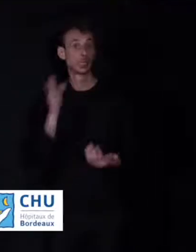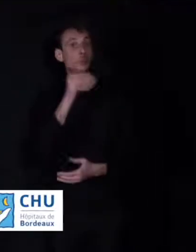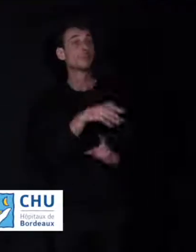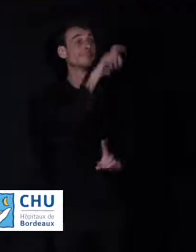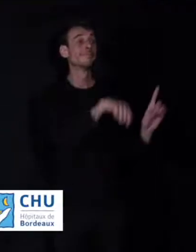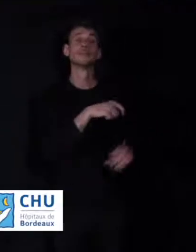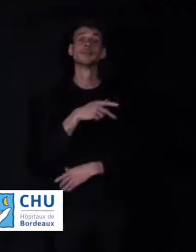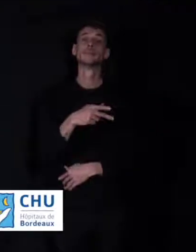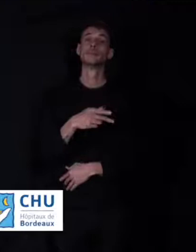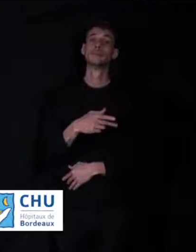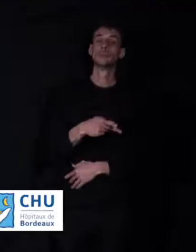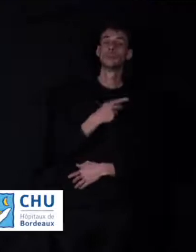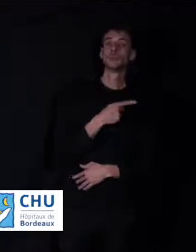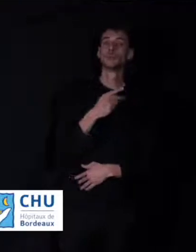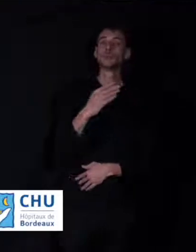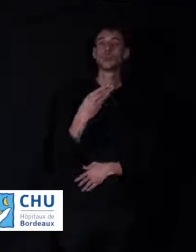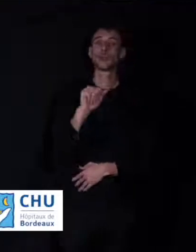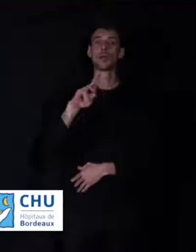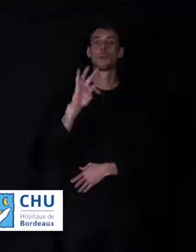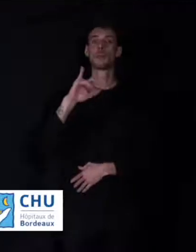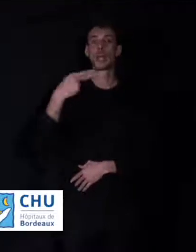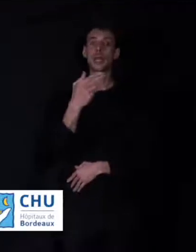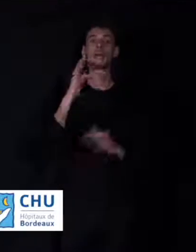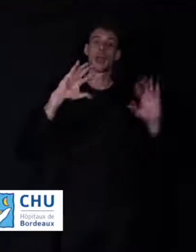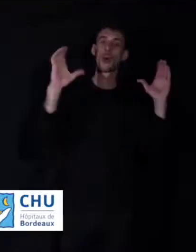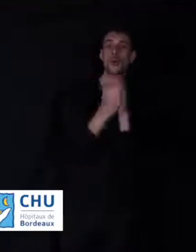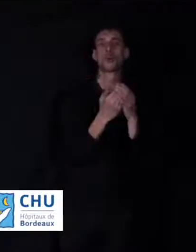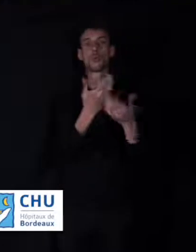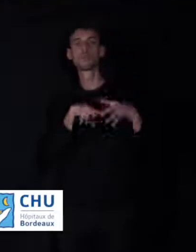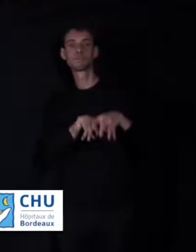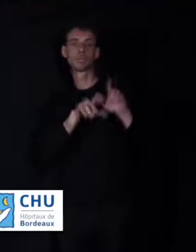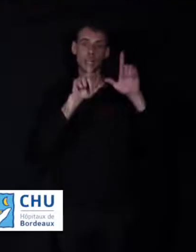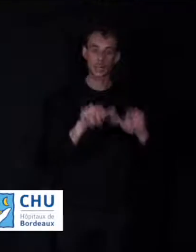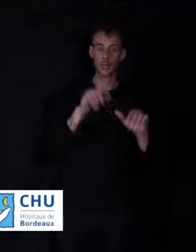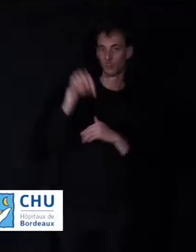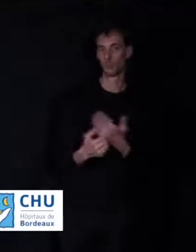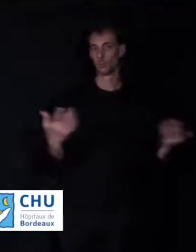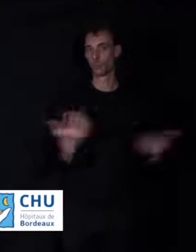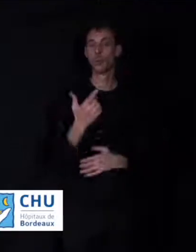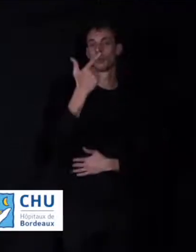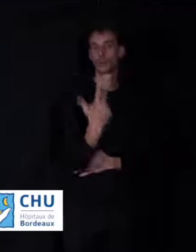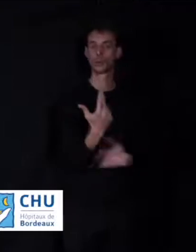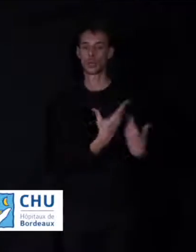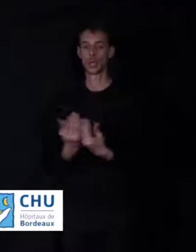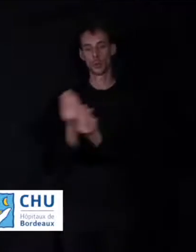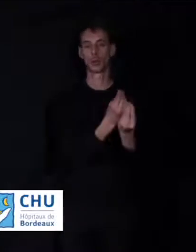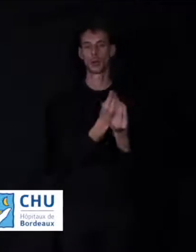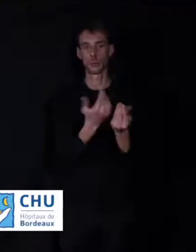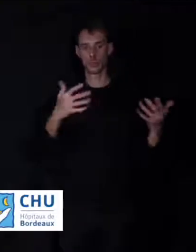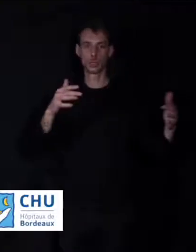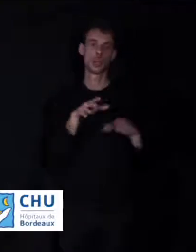dire aujourd'hui, selon les chercheurs, pour atteindre cette immunité de groupe, il faudrait bien que 2/3 de la population soit